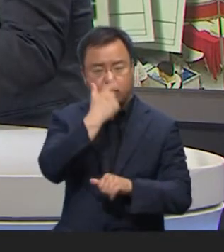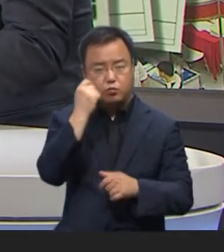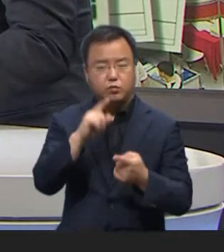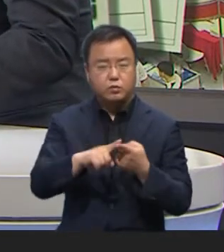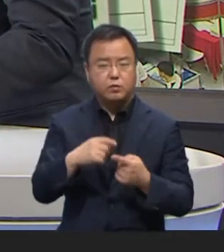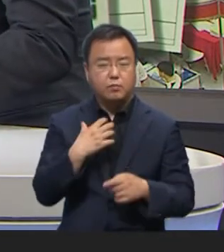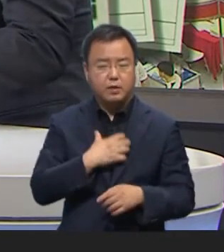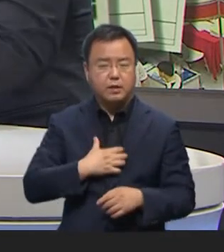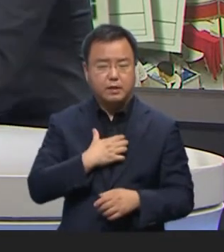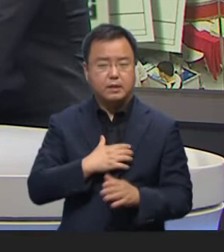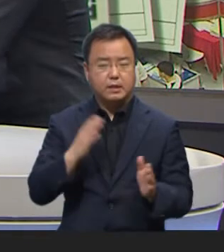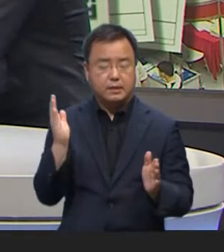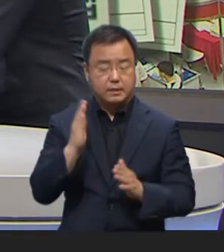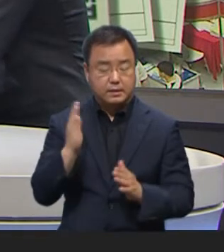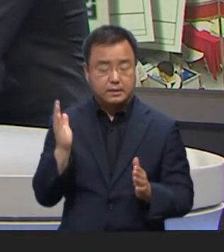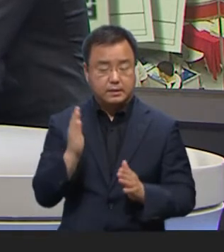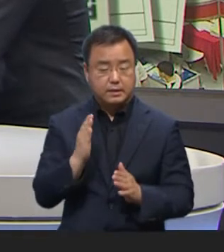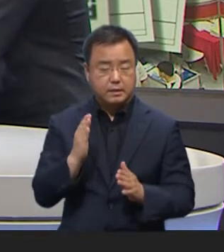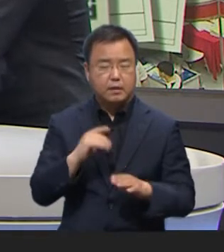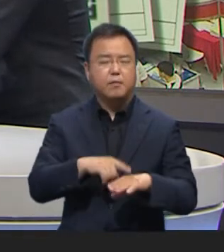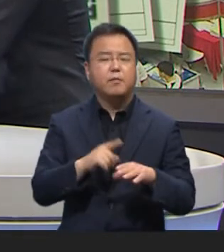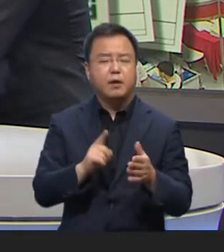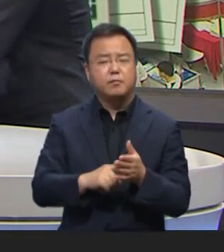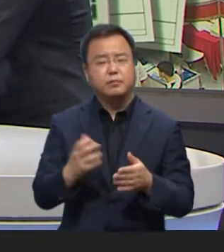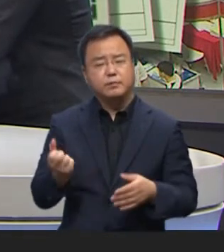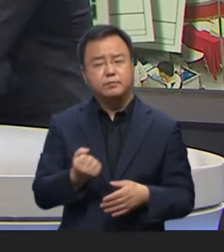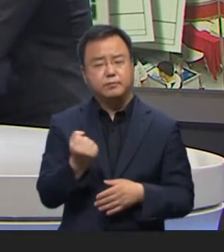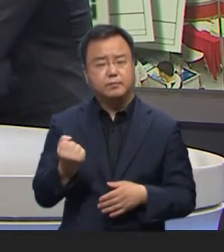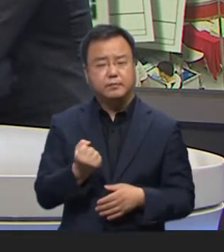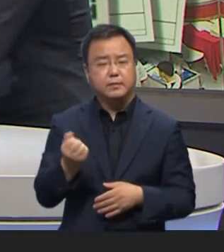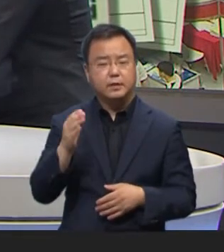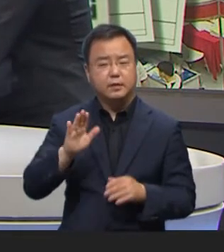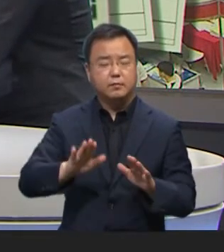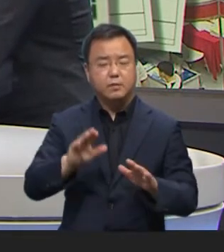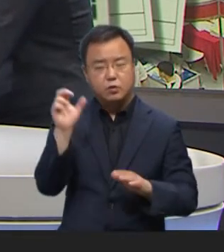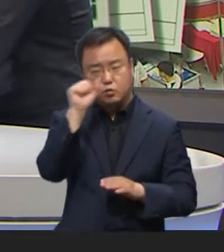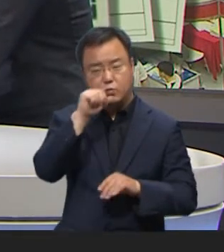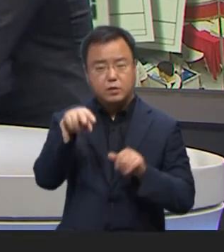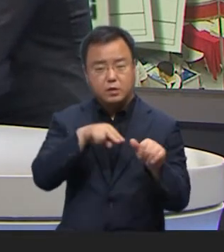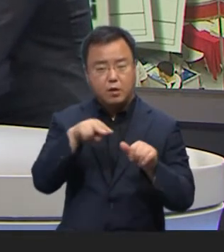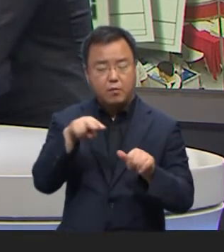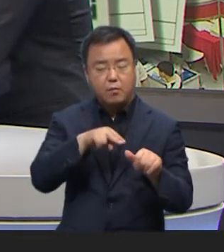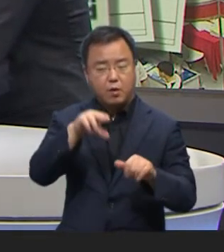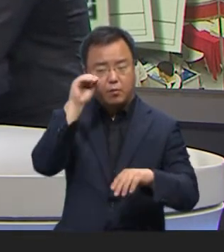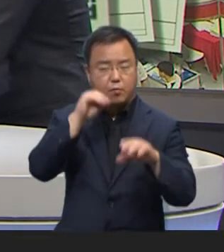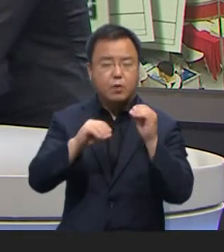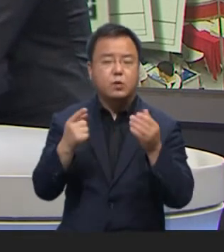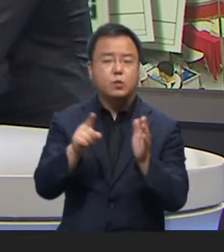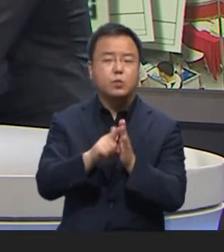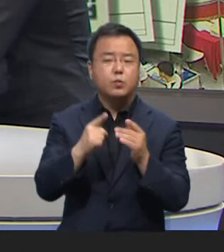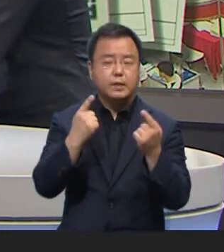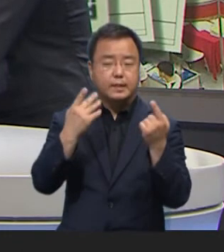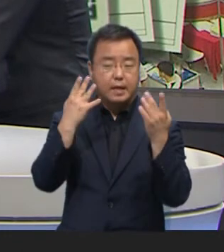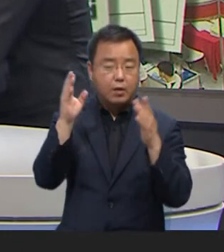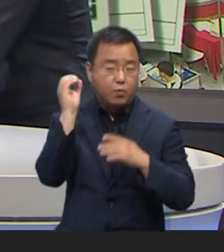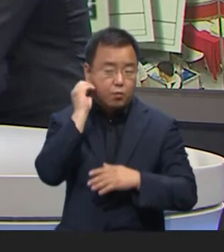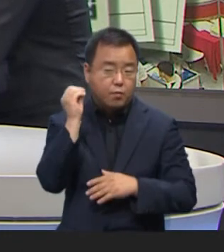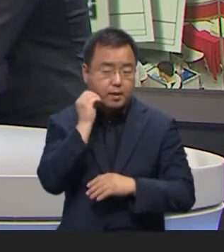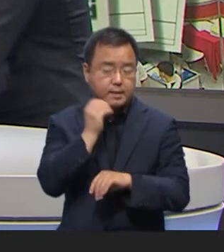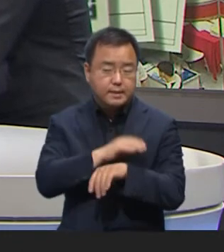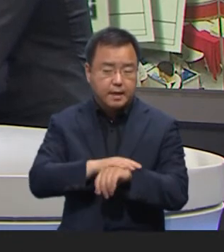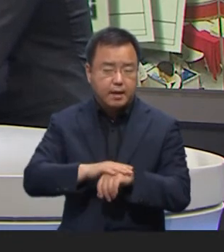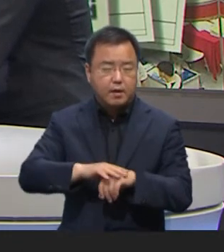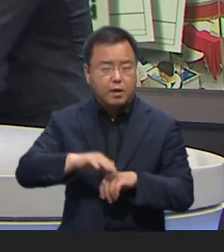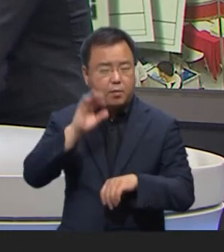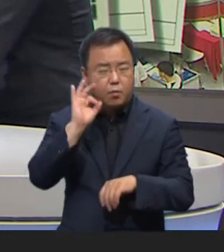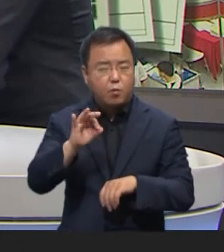선생들 그 마음속에 항상 내재돼 있었잖아요 아무래도 양질의 정보를 얻기 위해서 좀 대학 입학처 홈페이지 수시로 좀 들락날락